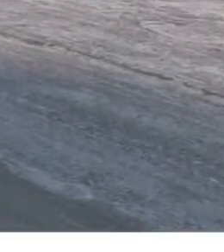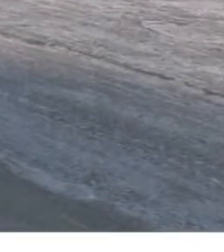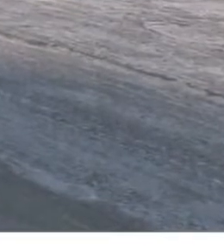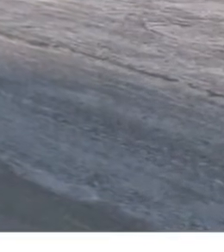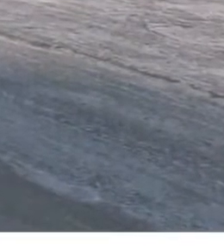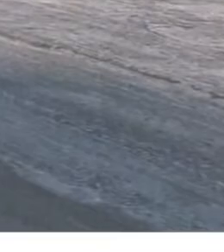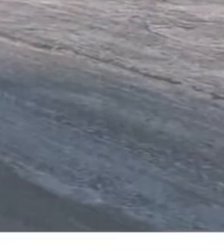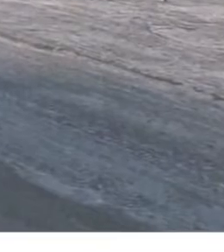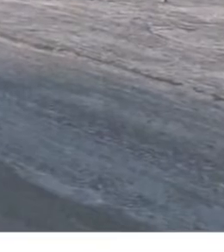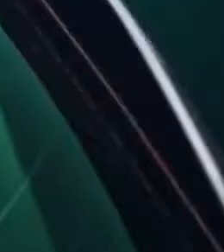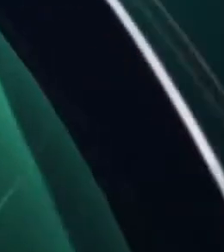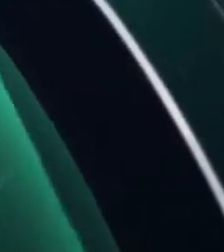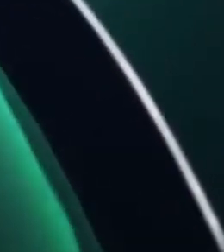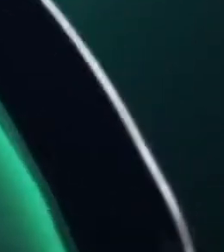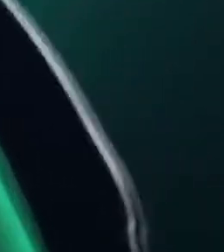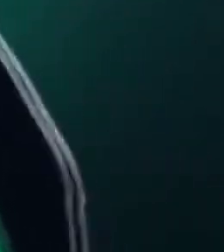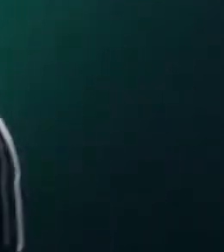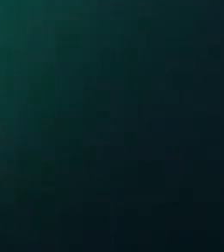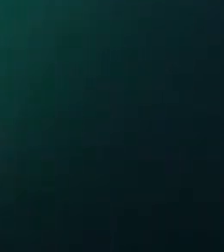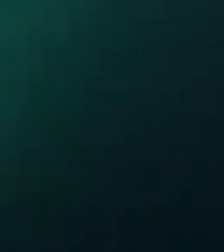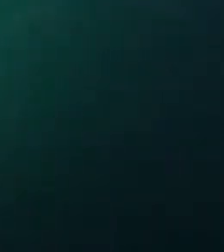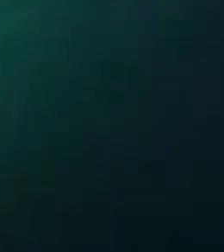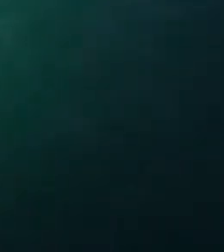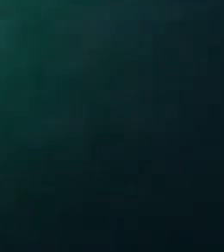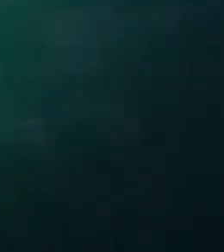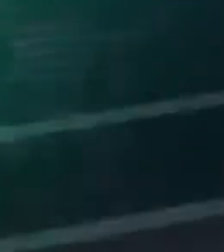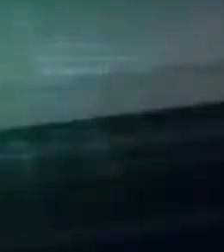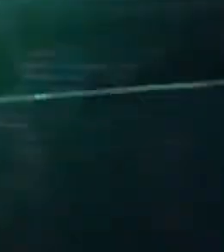мен Жансұлу Жиенқұл тарқатып айтамын.